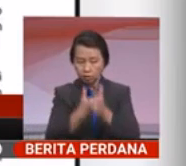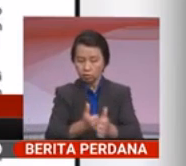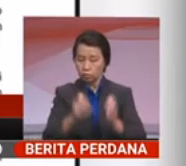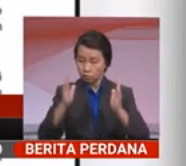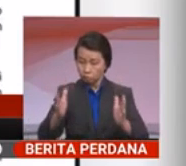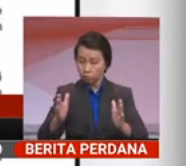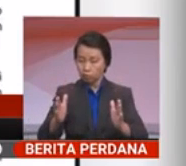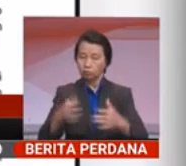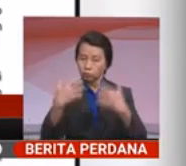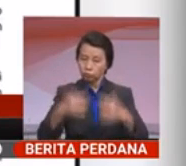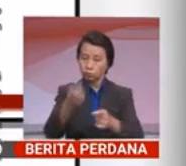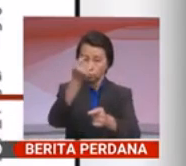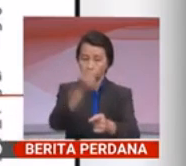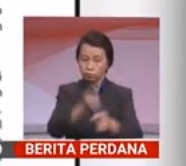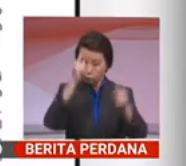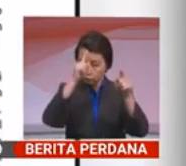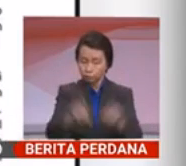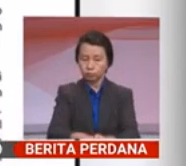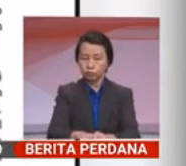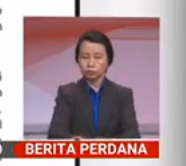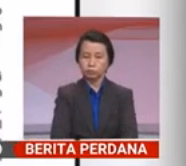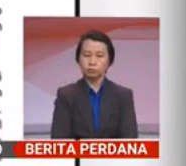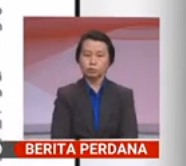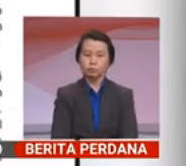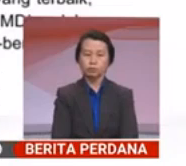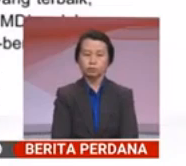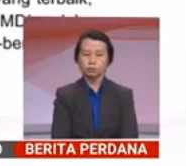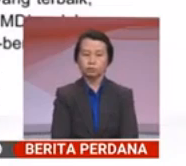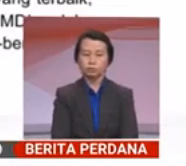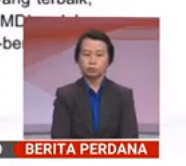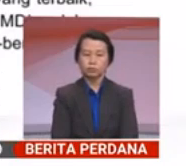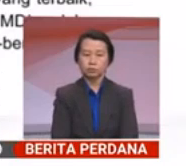tempoh yang telah dipersetujui.